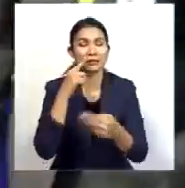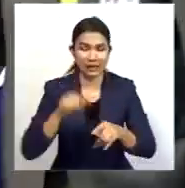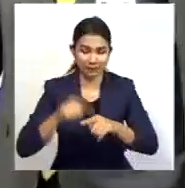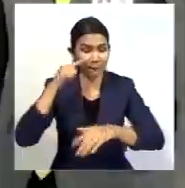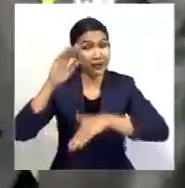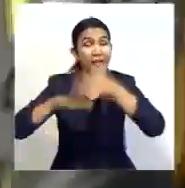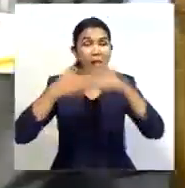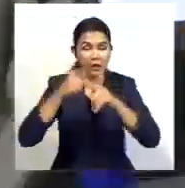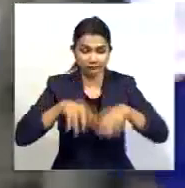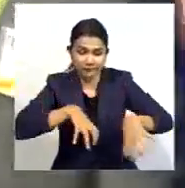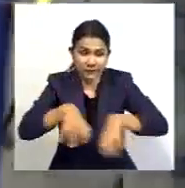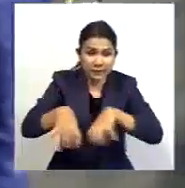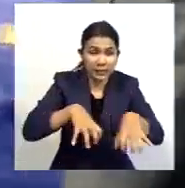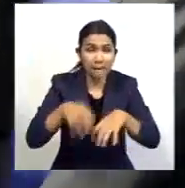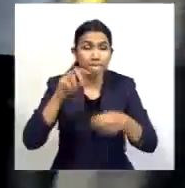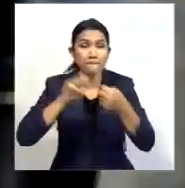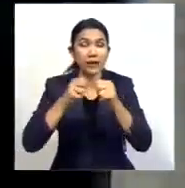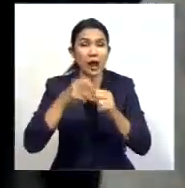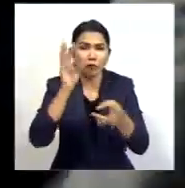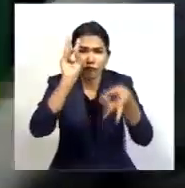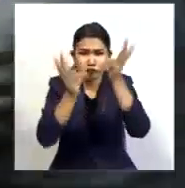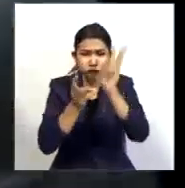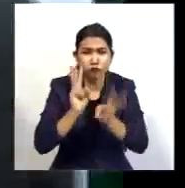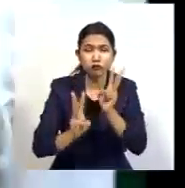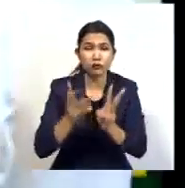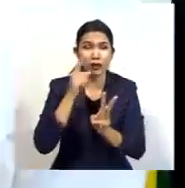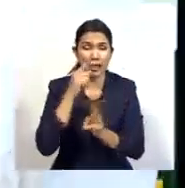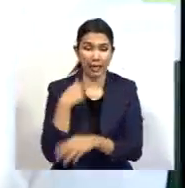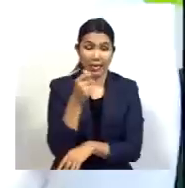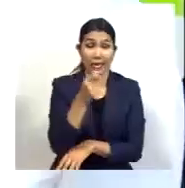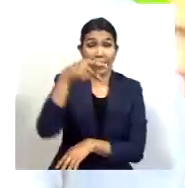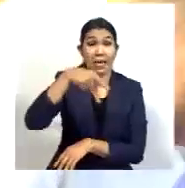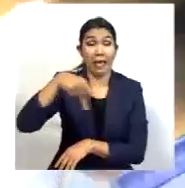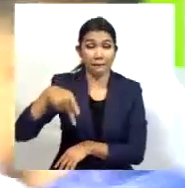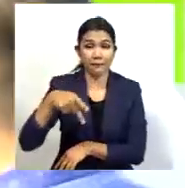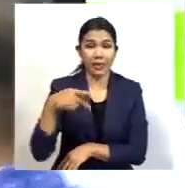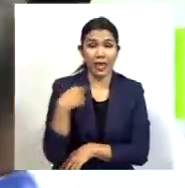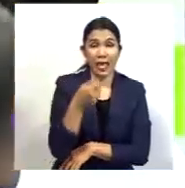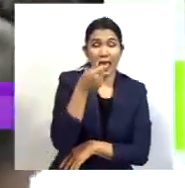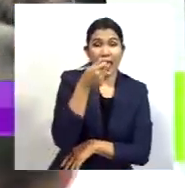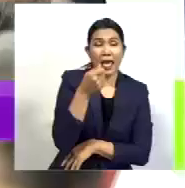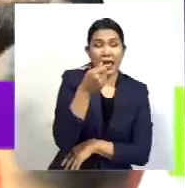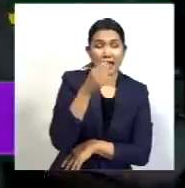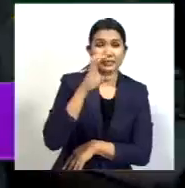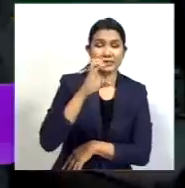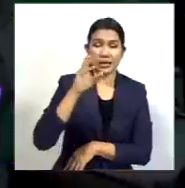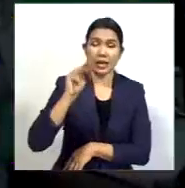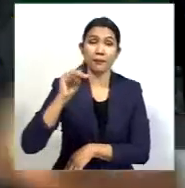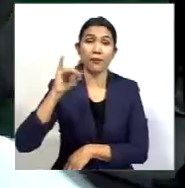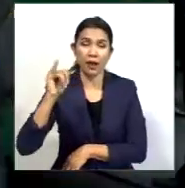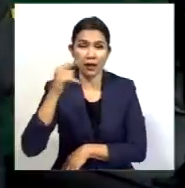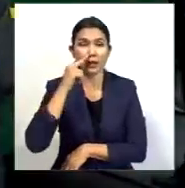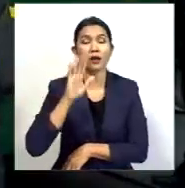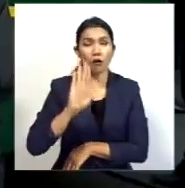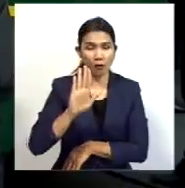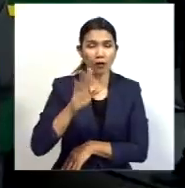พัฒนาระบบบริหารจัดการปัญหาฝุ่นควันและแอปพลิเคชัน ACMI ของสำนักงานปยป.